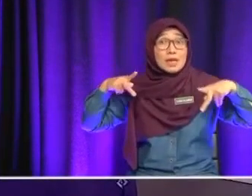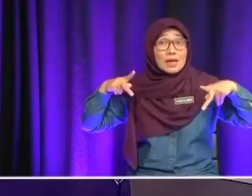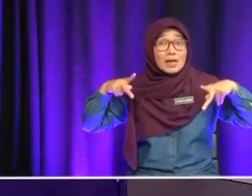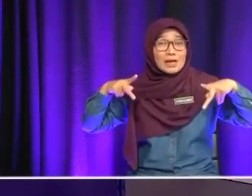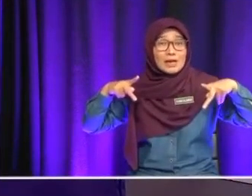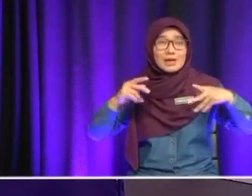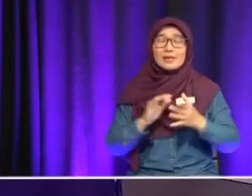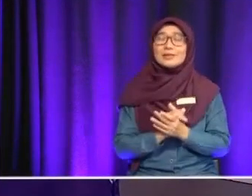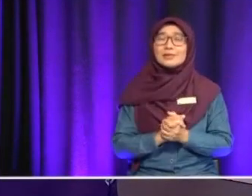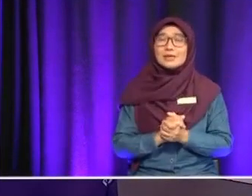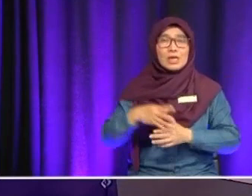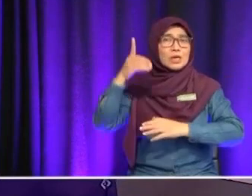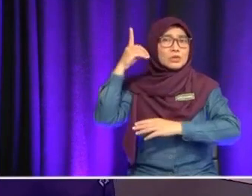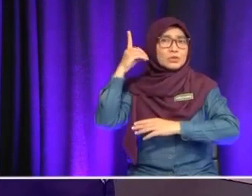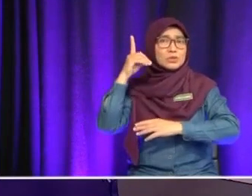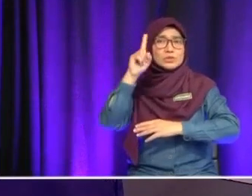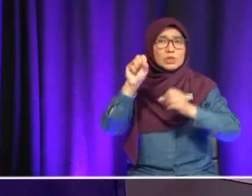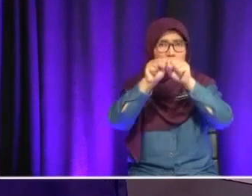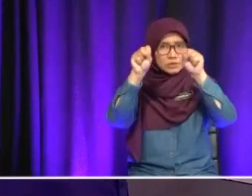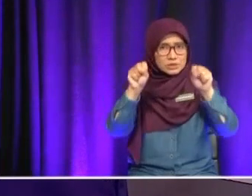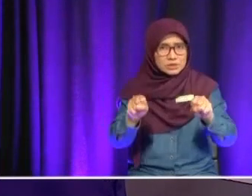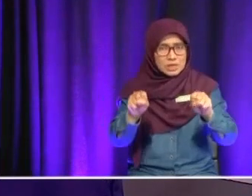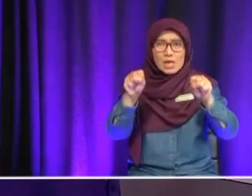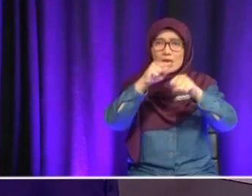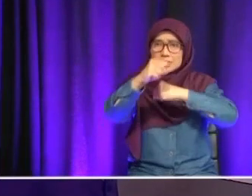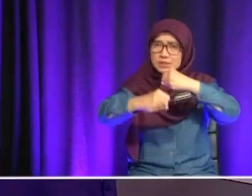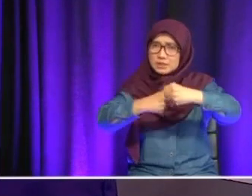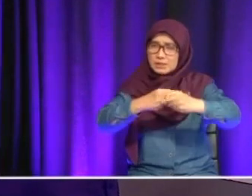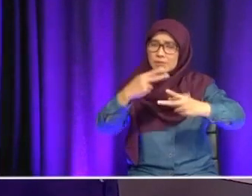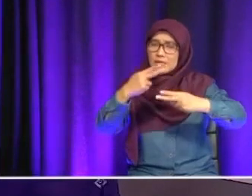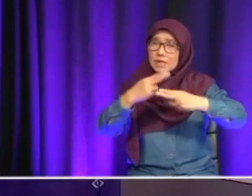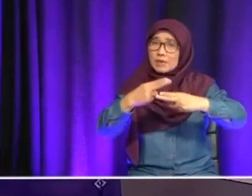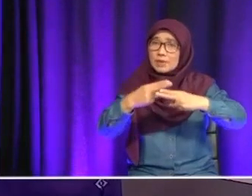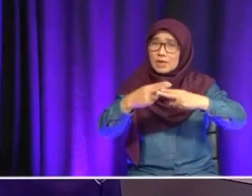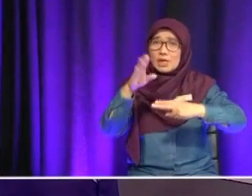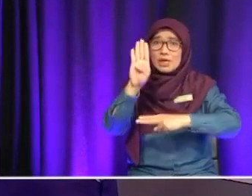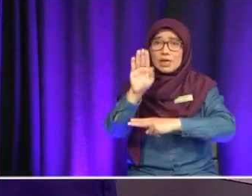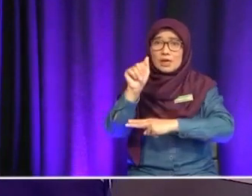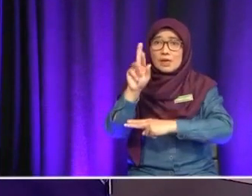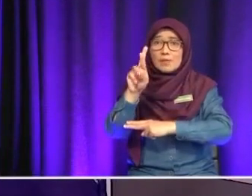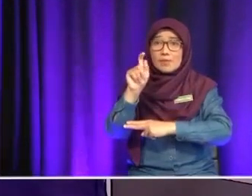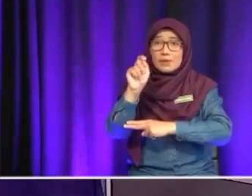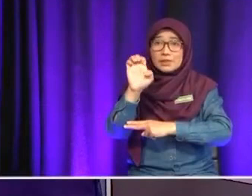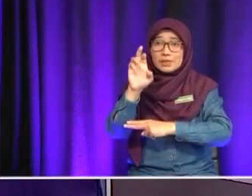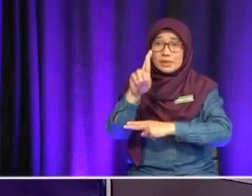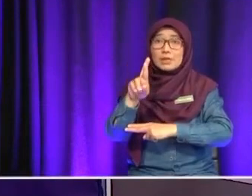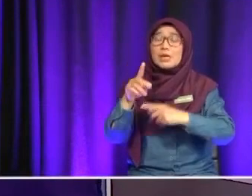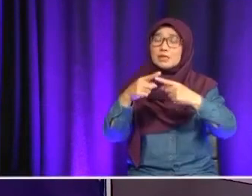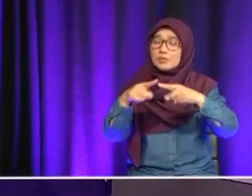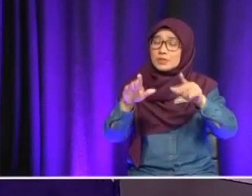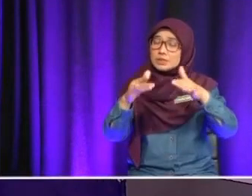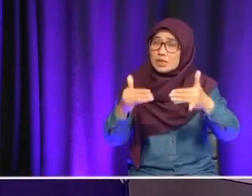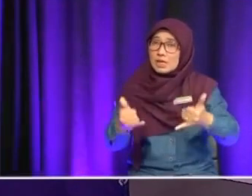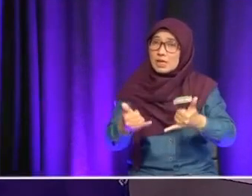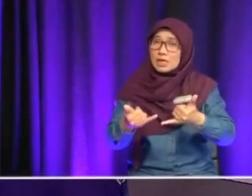tukar barang sistem barter kan? Barang dengan barang. Lepas tu kita gunakan mata wang pula. Barang dengan mata wang